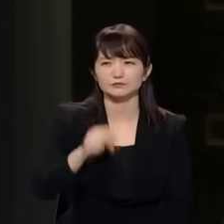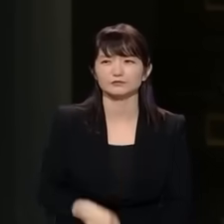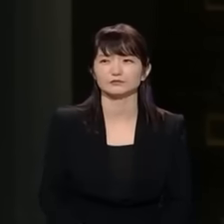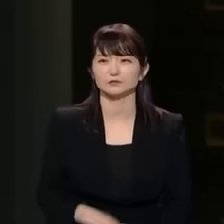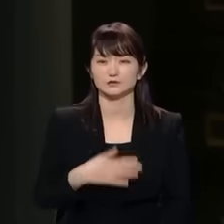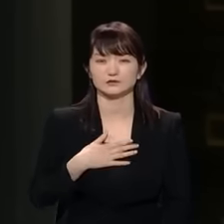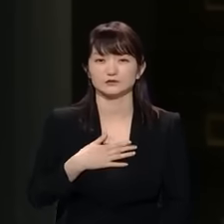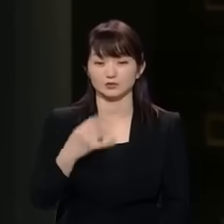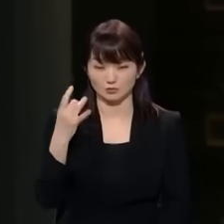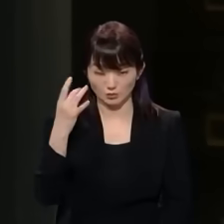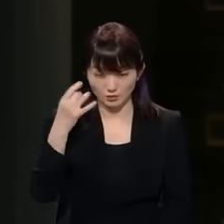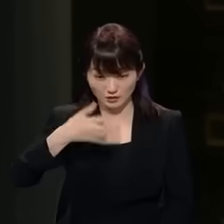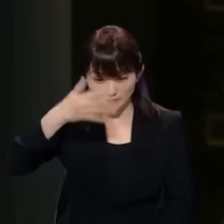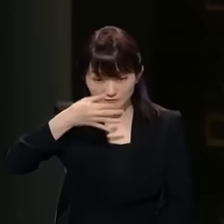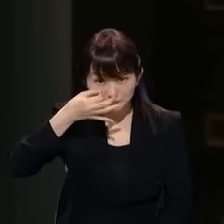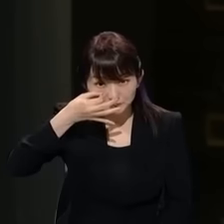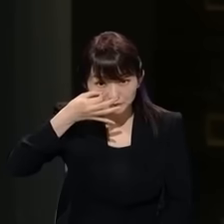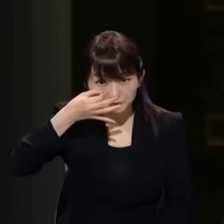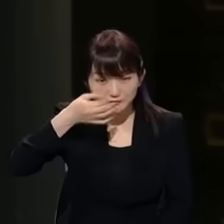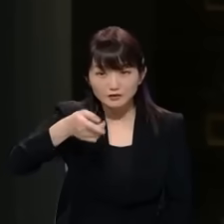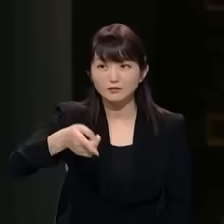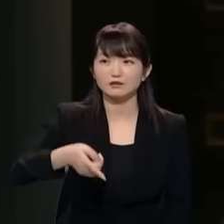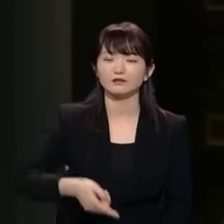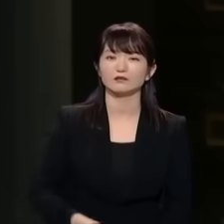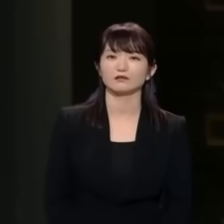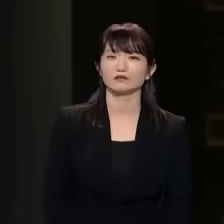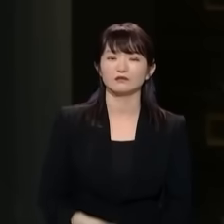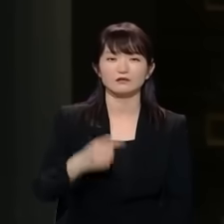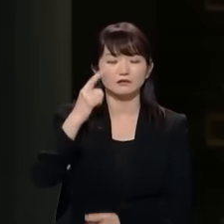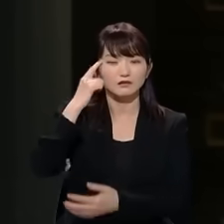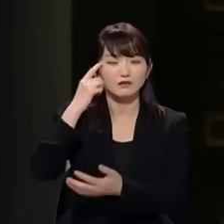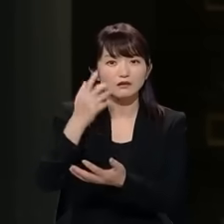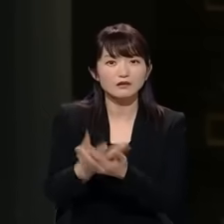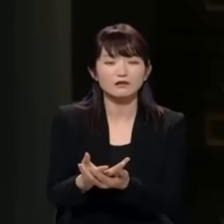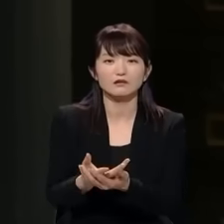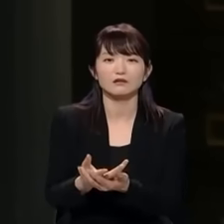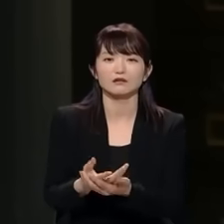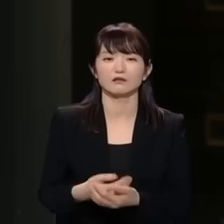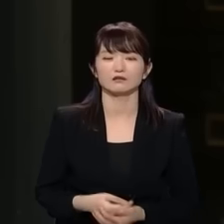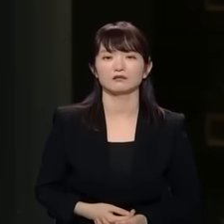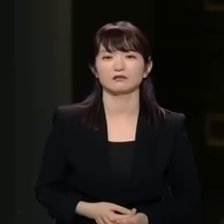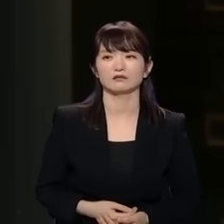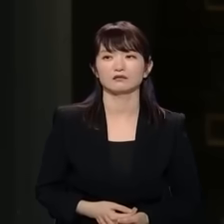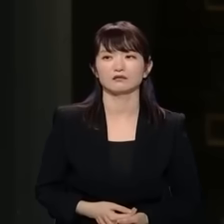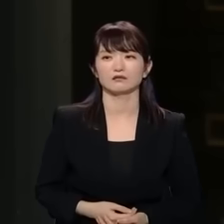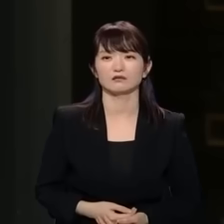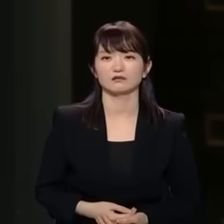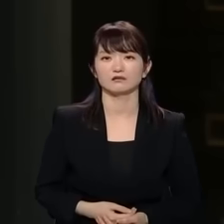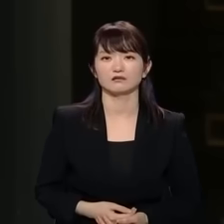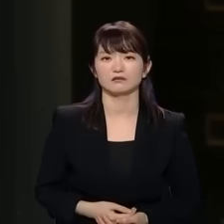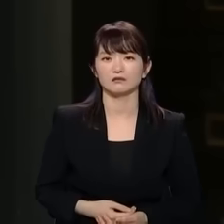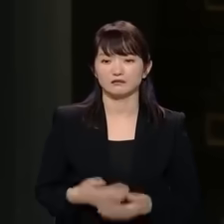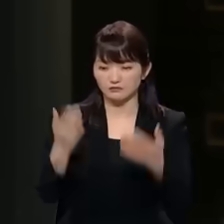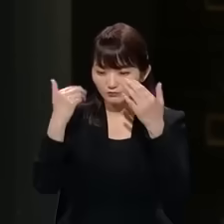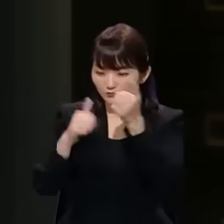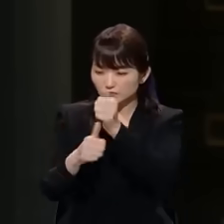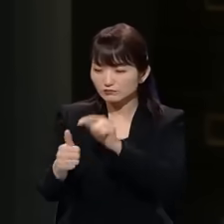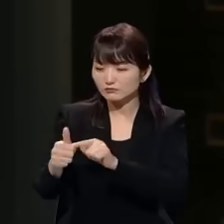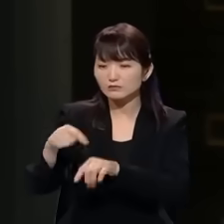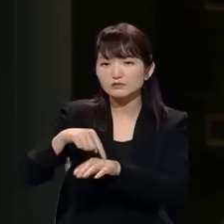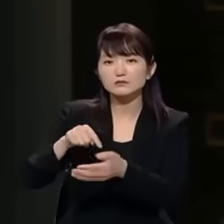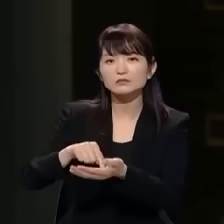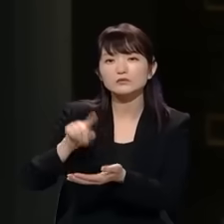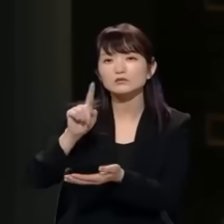이제 원본 영상을 봤거든요. 너무 충격을 받았습니다. 자, 그럼 이걸 직접 당한 교감 선생님은